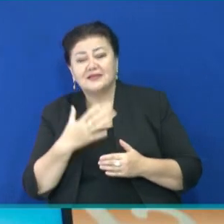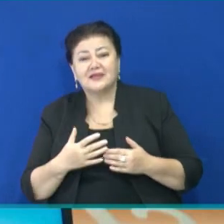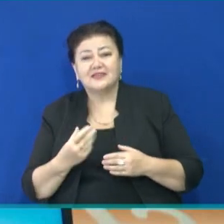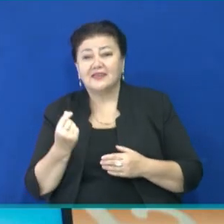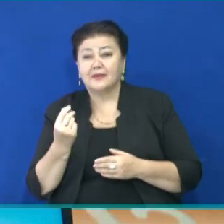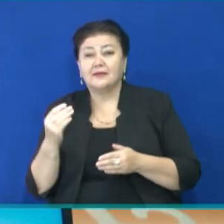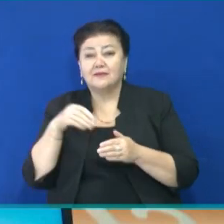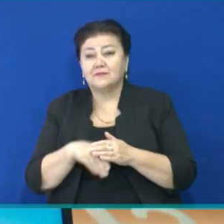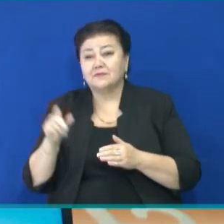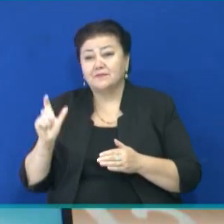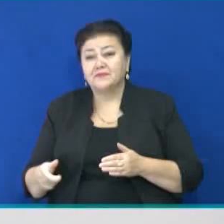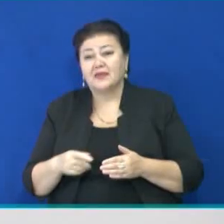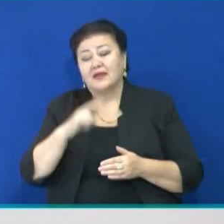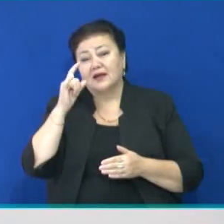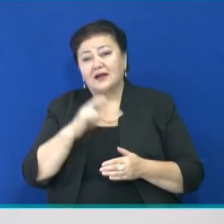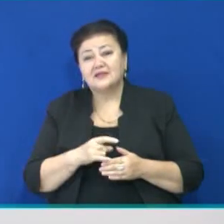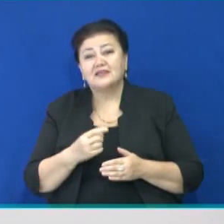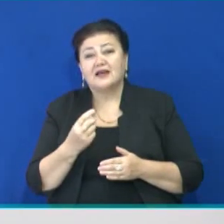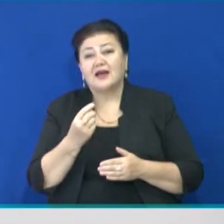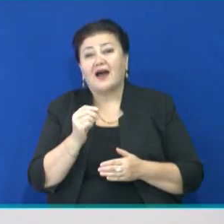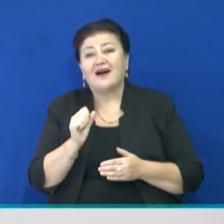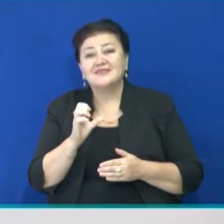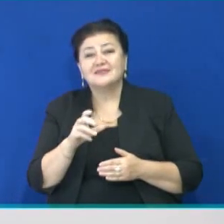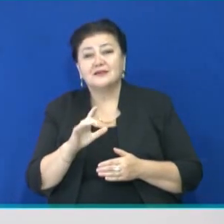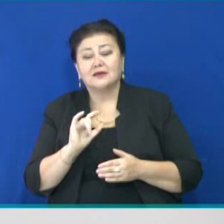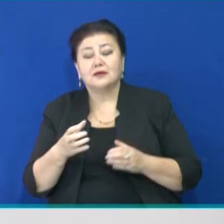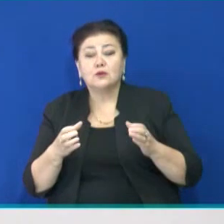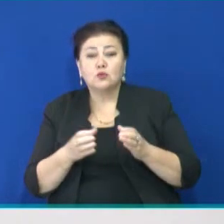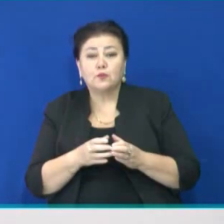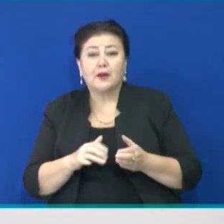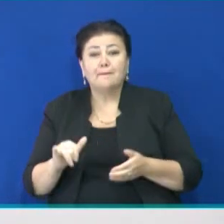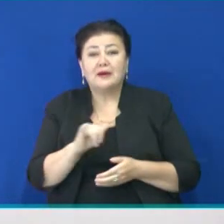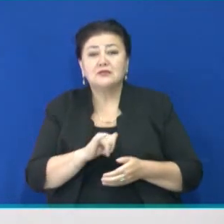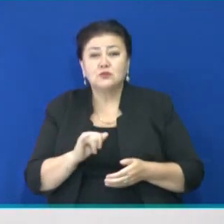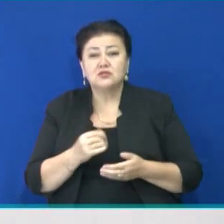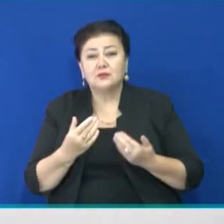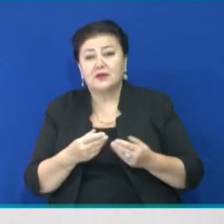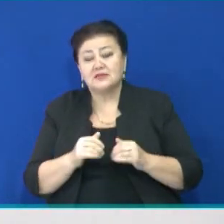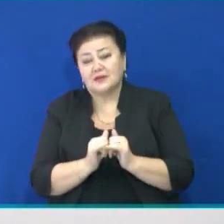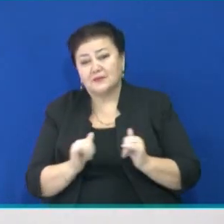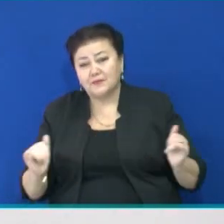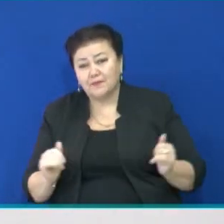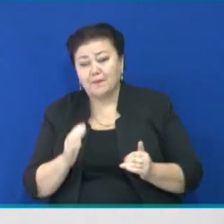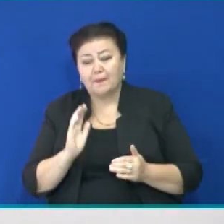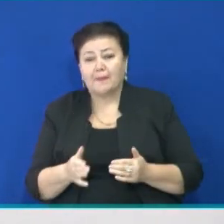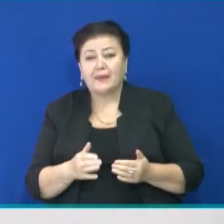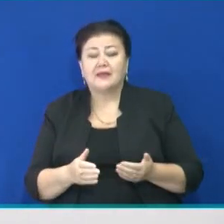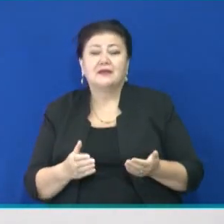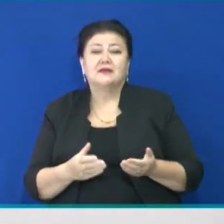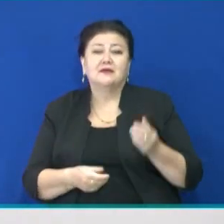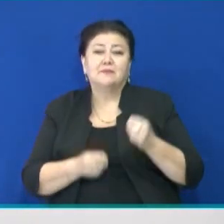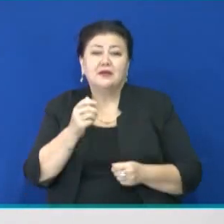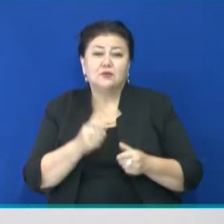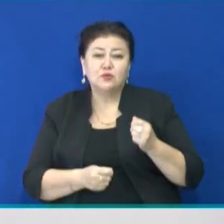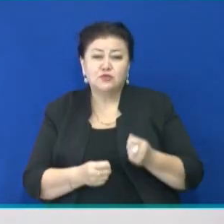қаласындағы Қазақастық Групп жауапкершілігі шектеулі серіктестігі күнбағыс майын өндіру және өрнек жауапкершілігі шектеулі серіктестігі сүт